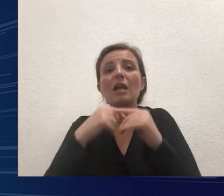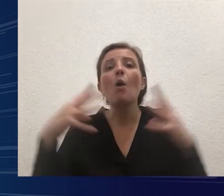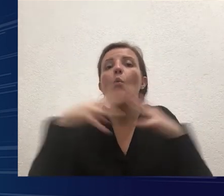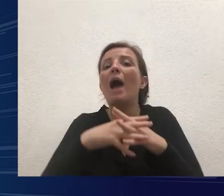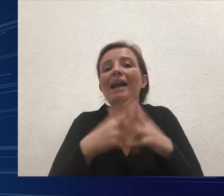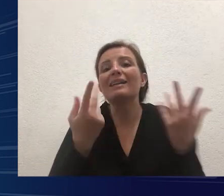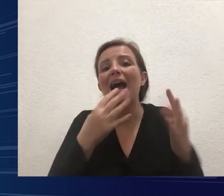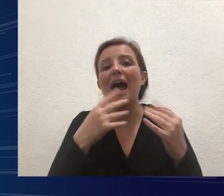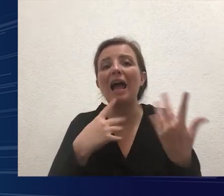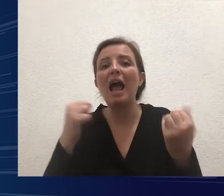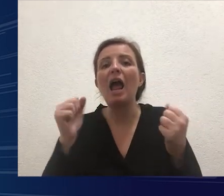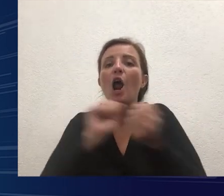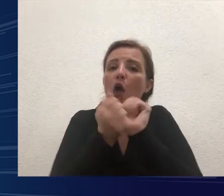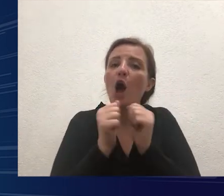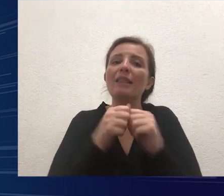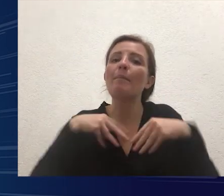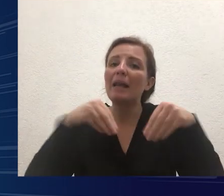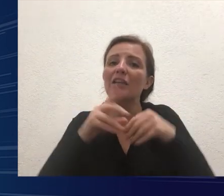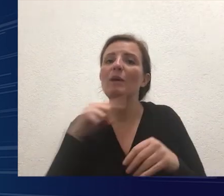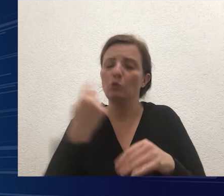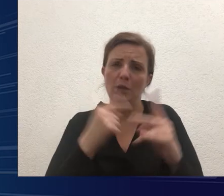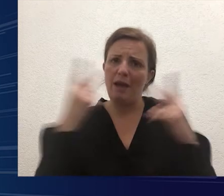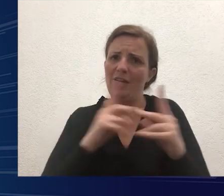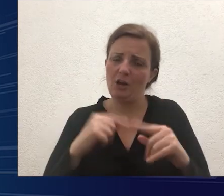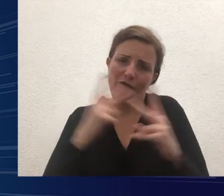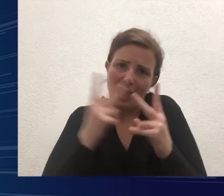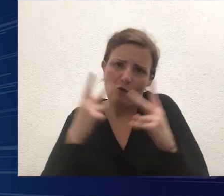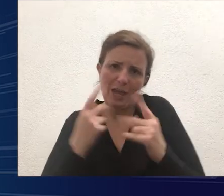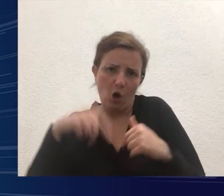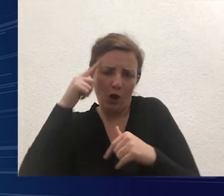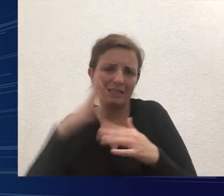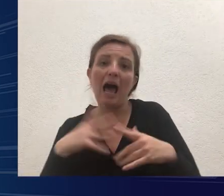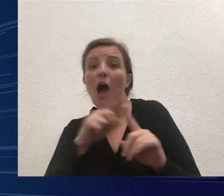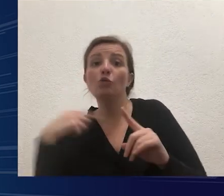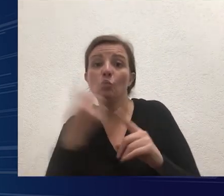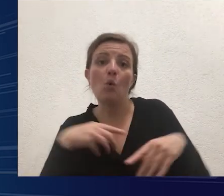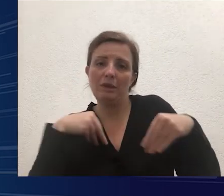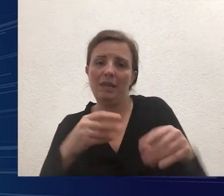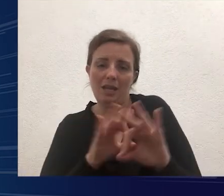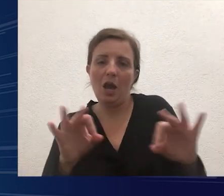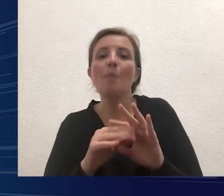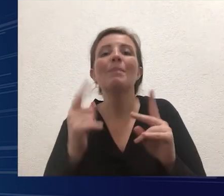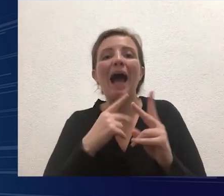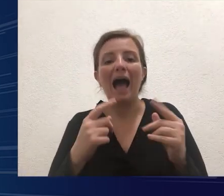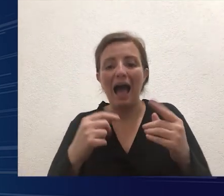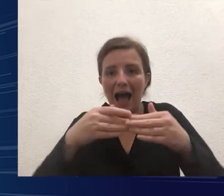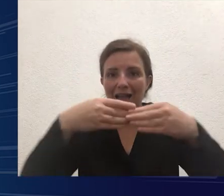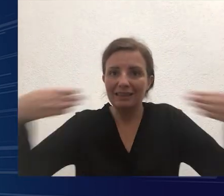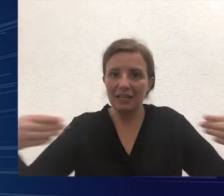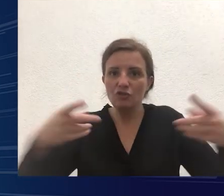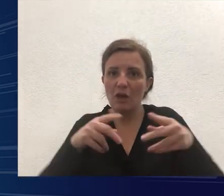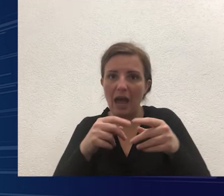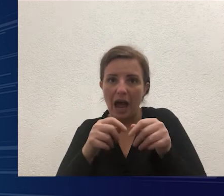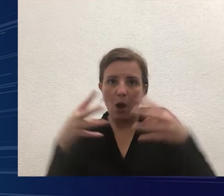guerra permanentemente combattuta da tutti anche se sappiamo che non fu esattamente così la vita da trincea è